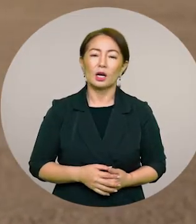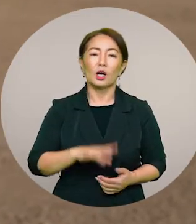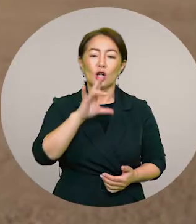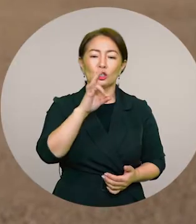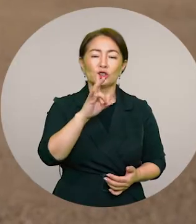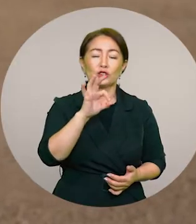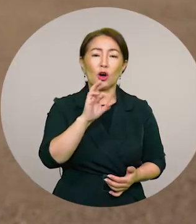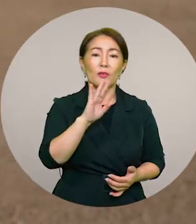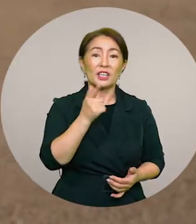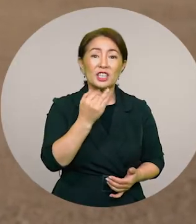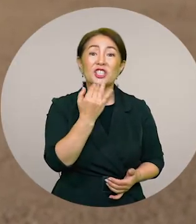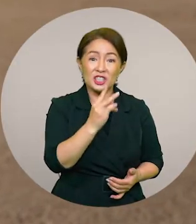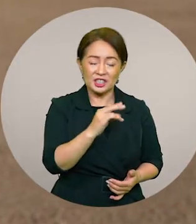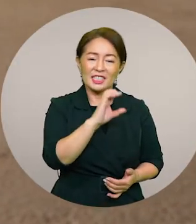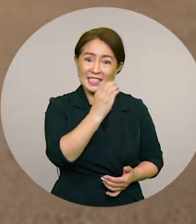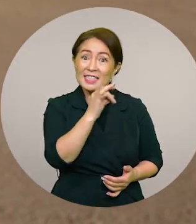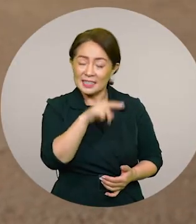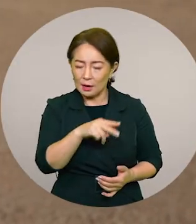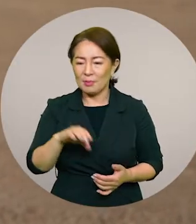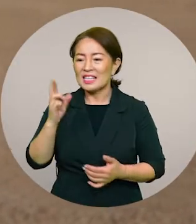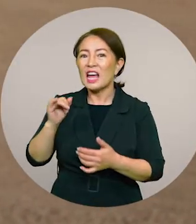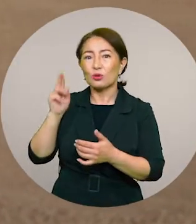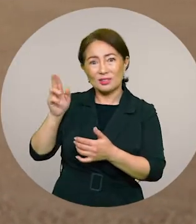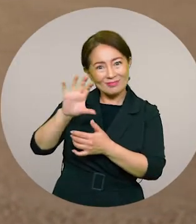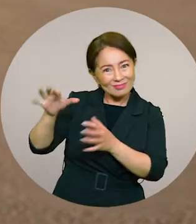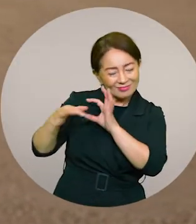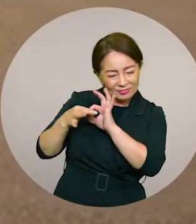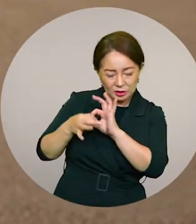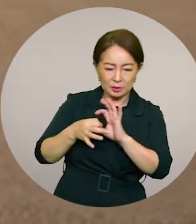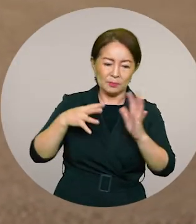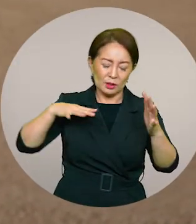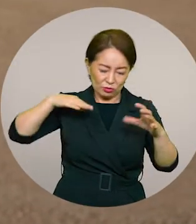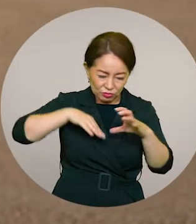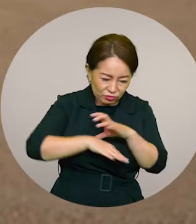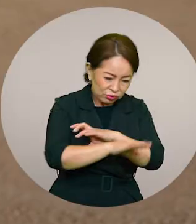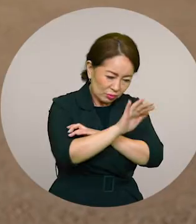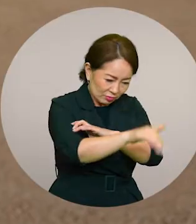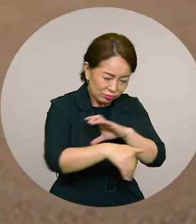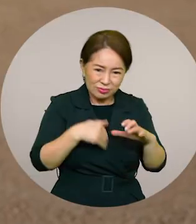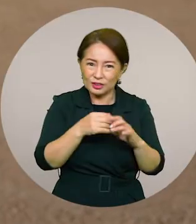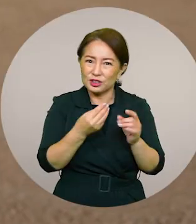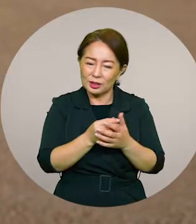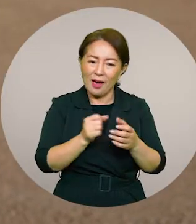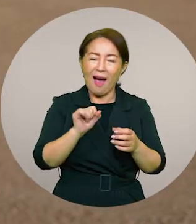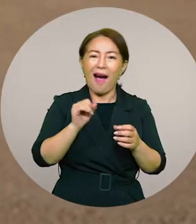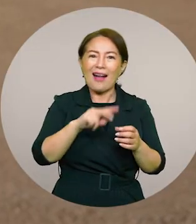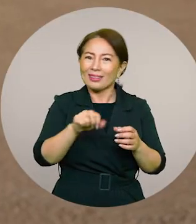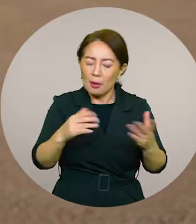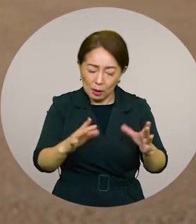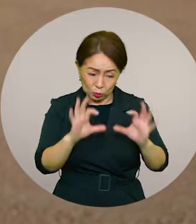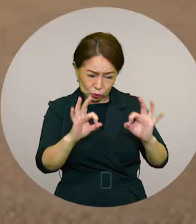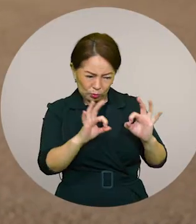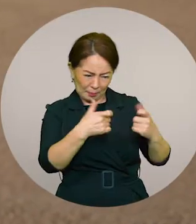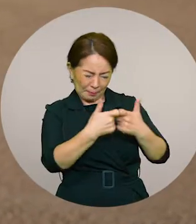navigation system гэж байгаа iSure гэдэг энэ Sendvik компани ийм системийг суурилуулсан. Одоо нэвтрэлтийг тийм ээ алдаагүйгээр ямар нэгэн одоо илүү тесэлгээгүй